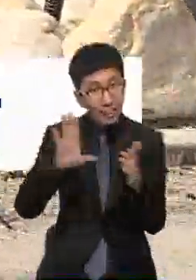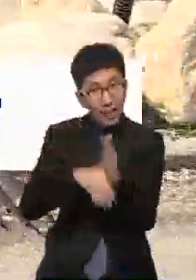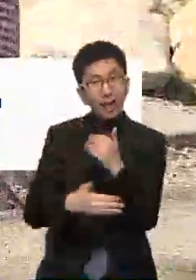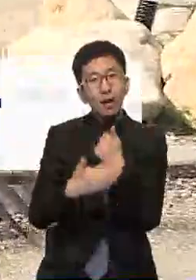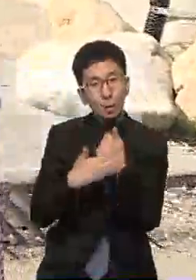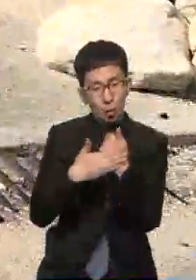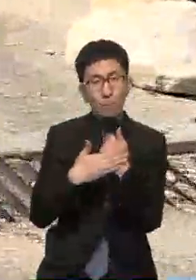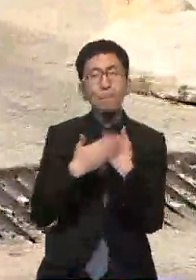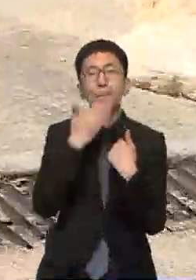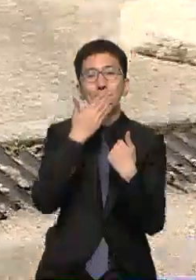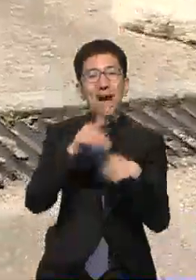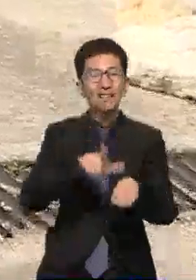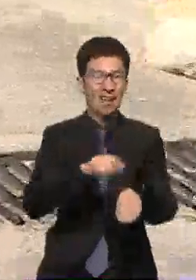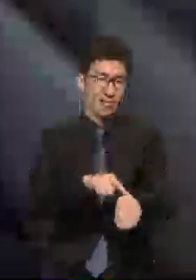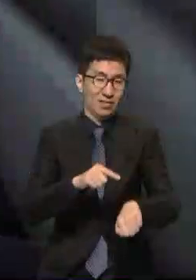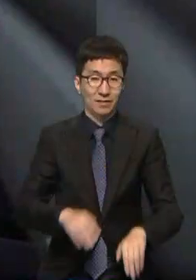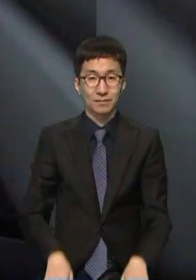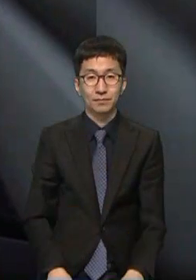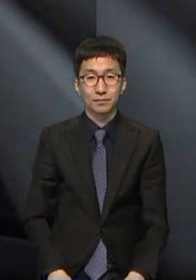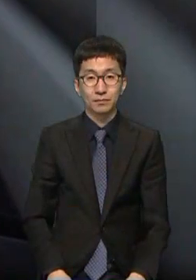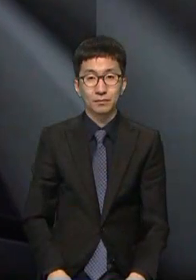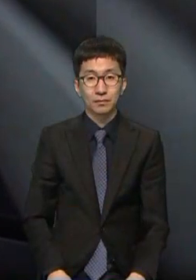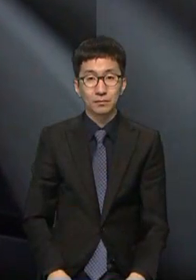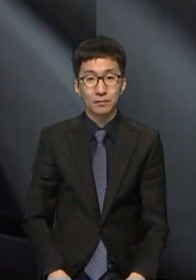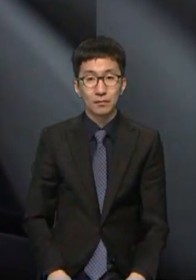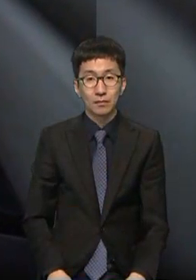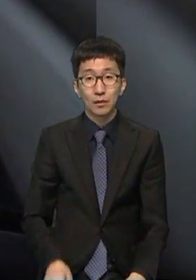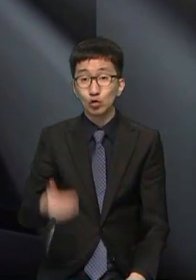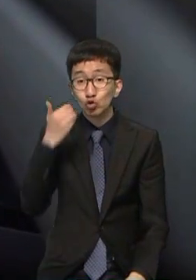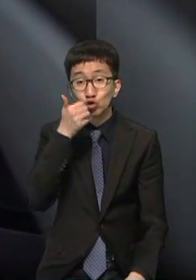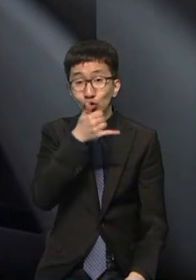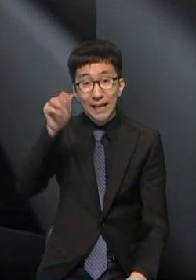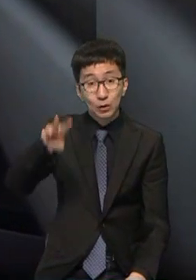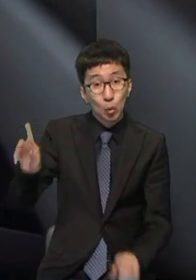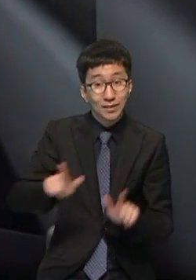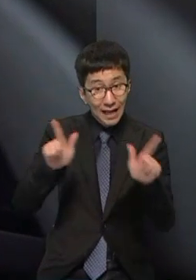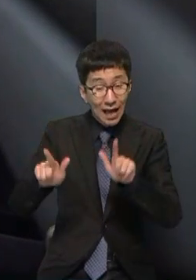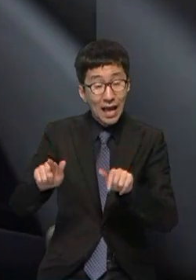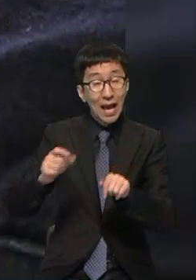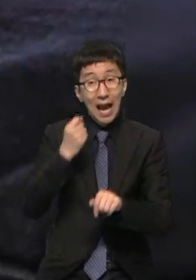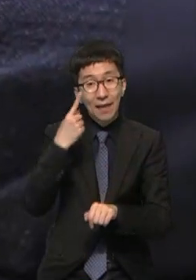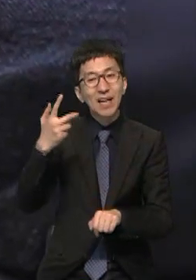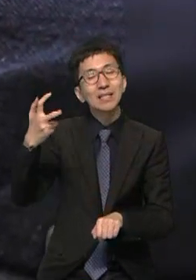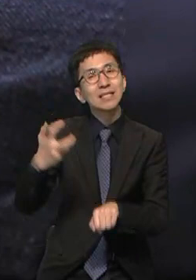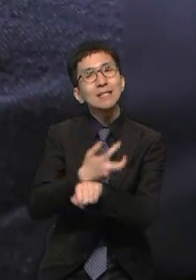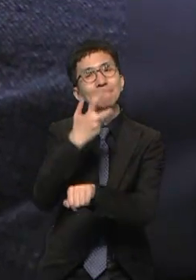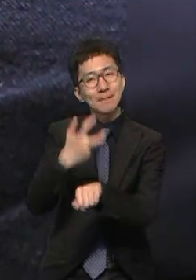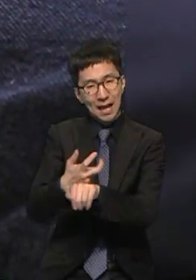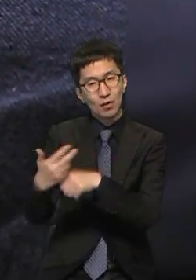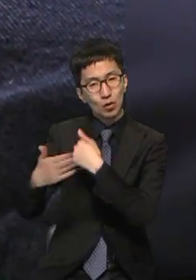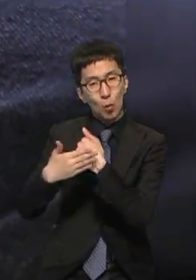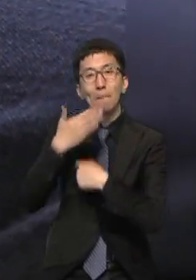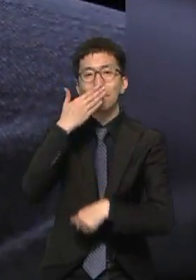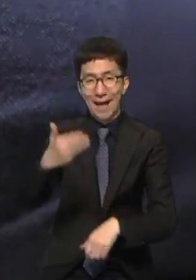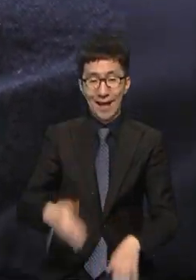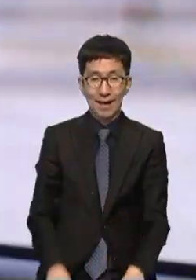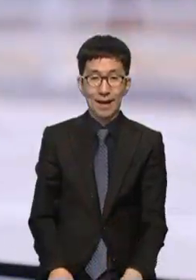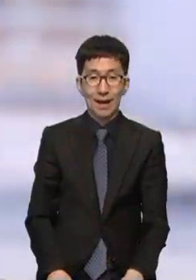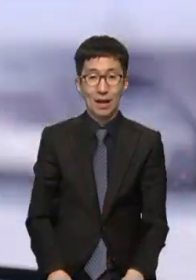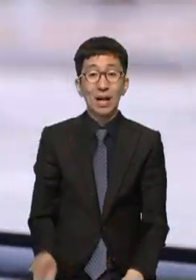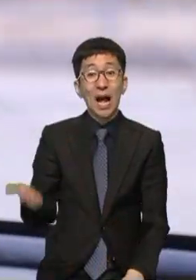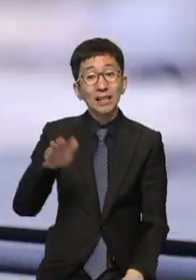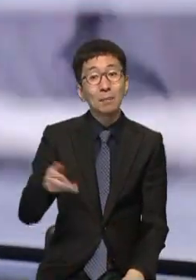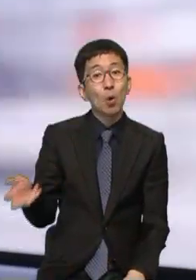받은 시간을 말합니다. 앞서 보신 상준 씨는 한 달에 70시간의 활동 보조 시간 바우처를 받지만